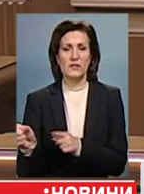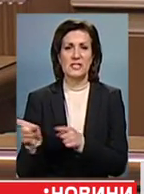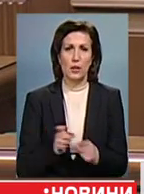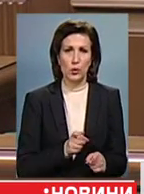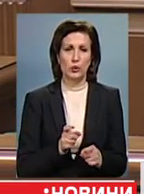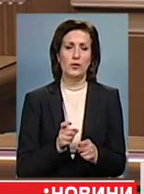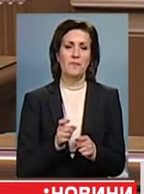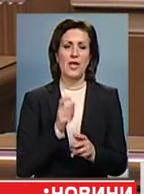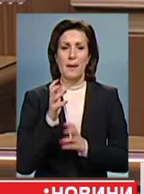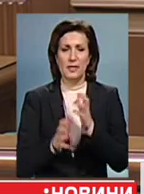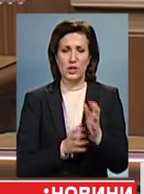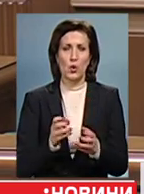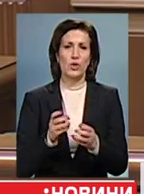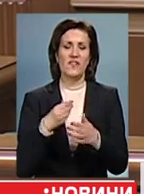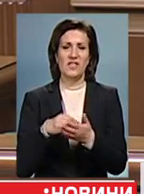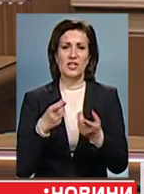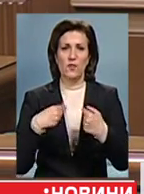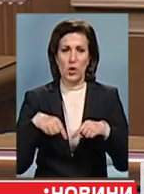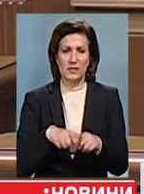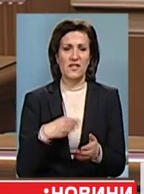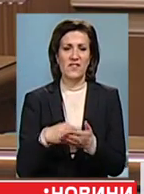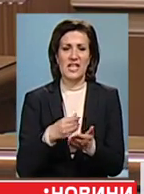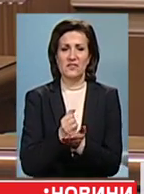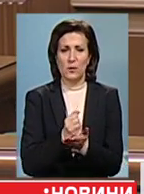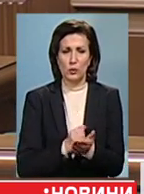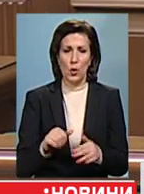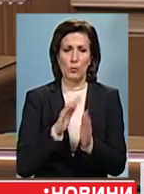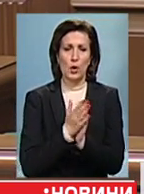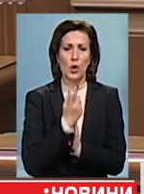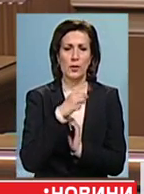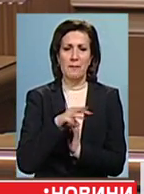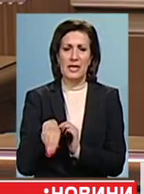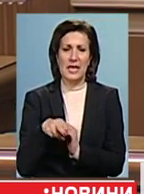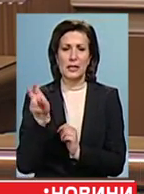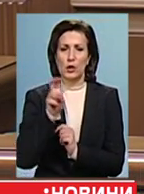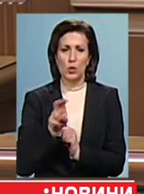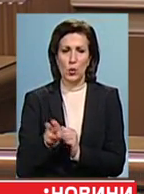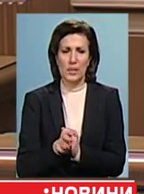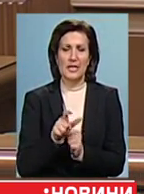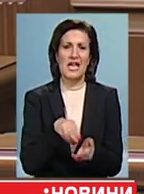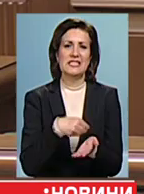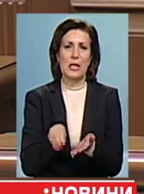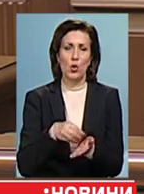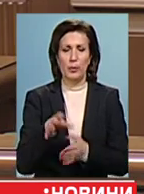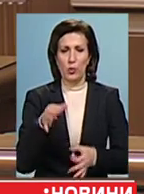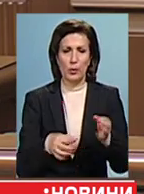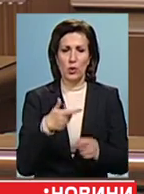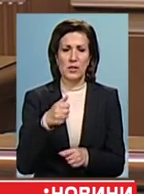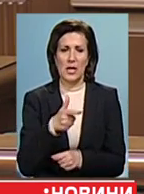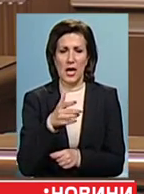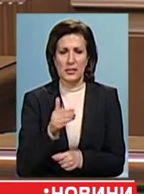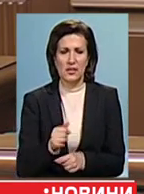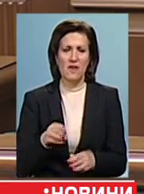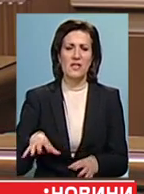від міжнародних фінансових організацій фінансові ресурси обсягом до 1 мільярда доларів на закупівлю природного газу